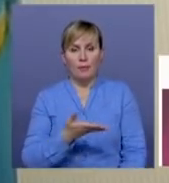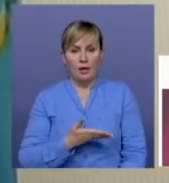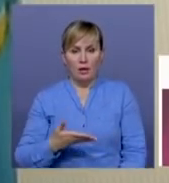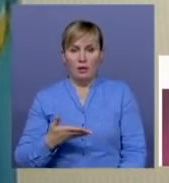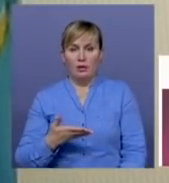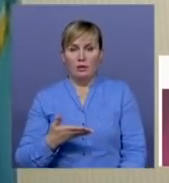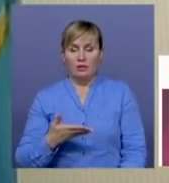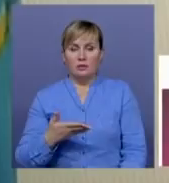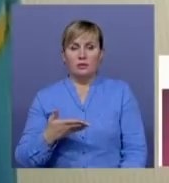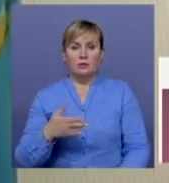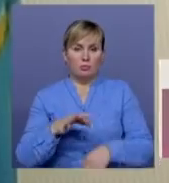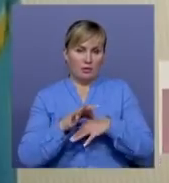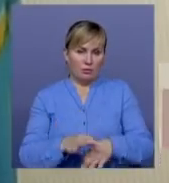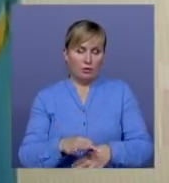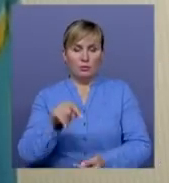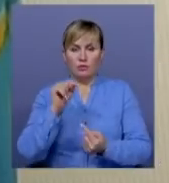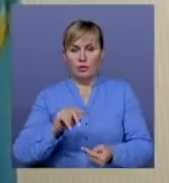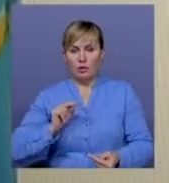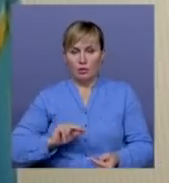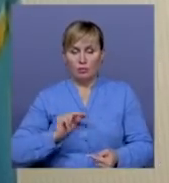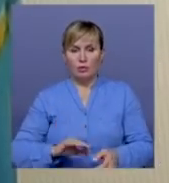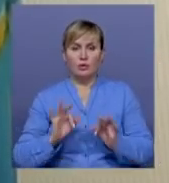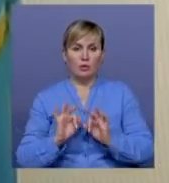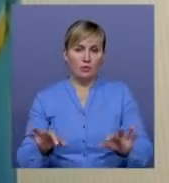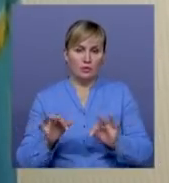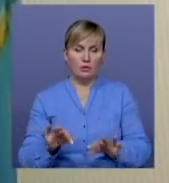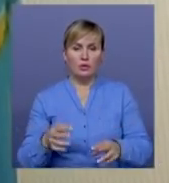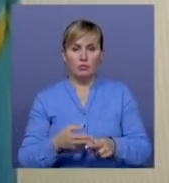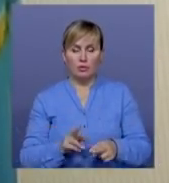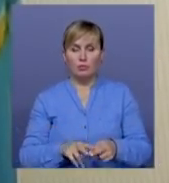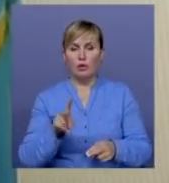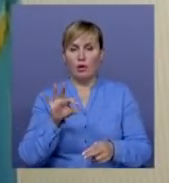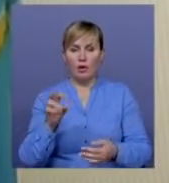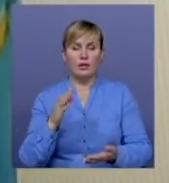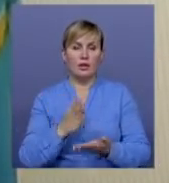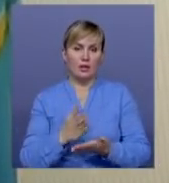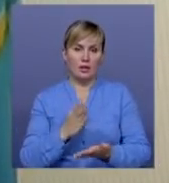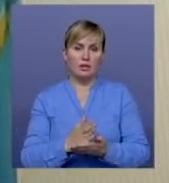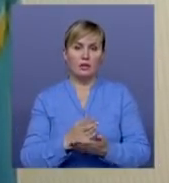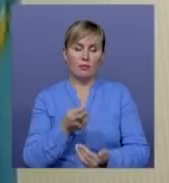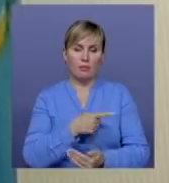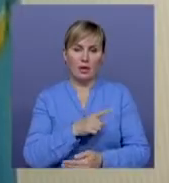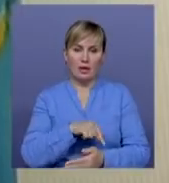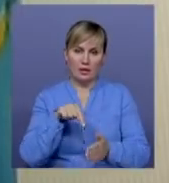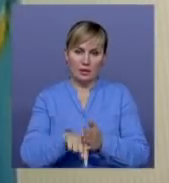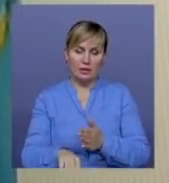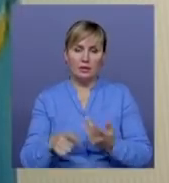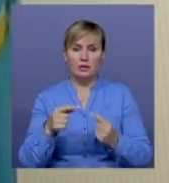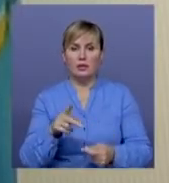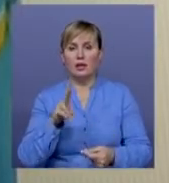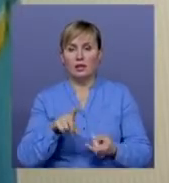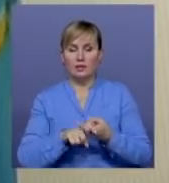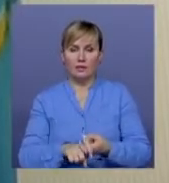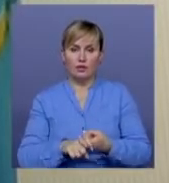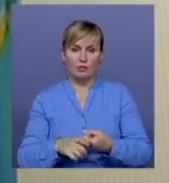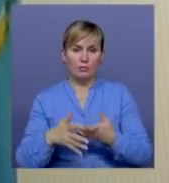проводим соответствующую работу, объясняем, поскольку они находились именно в тех очагах, где коронавирус имел